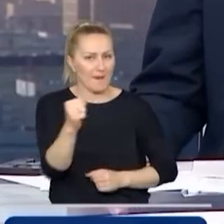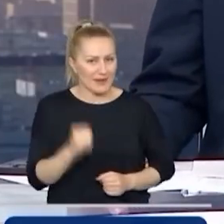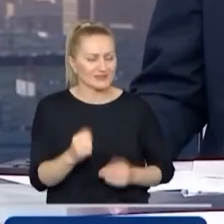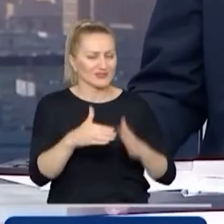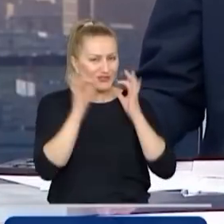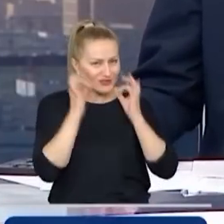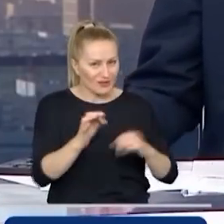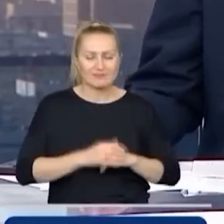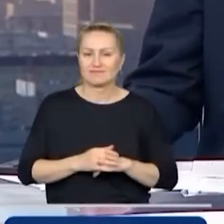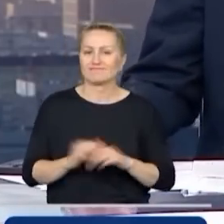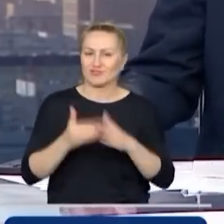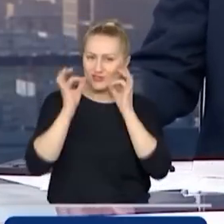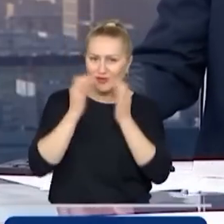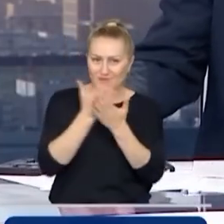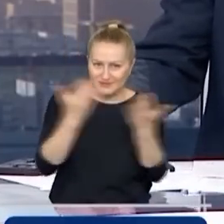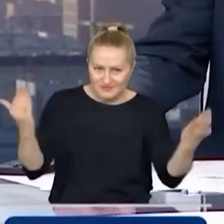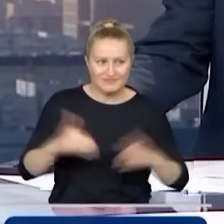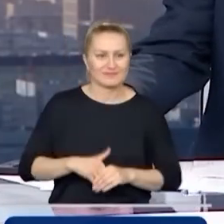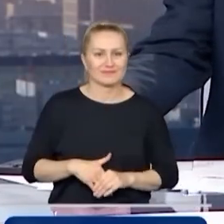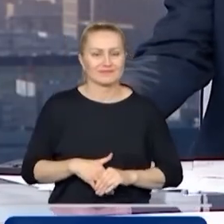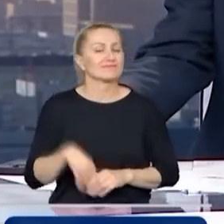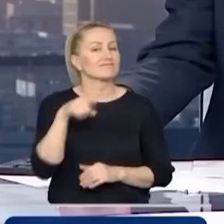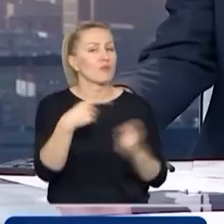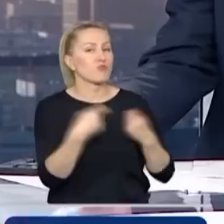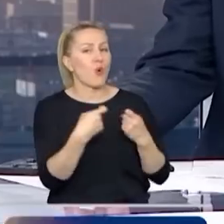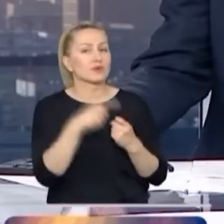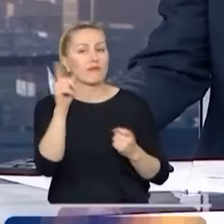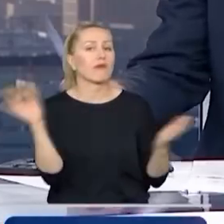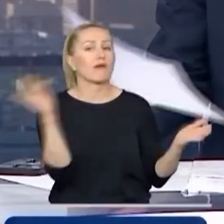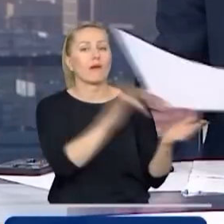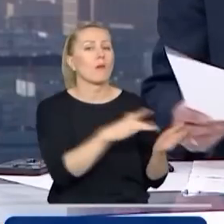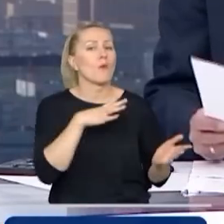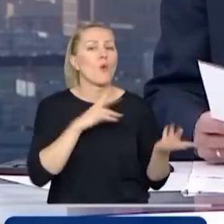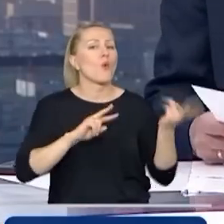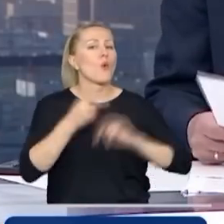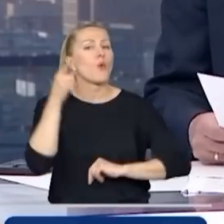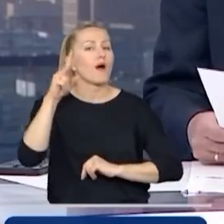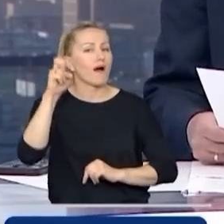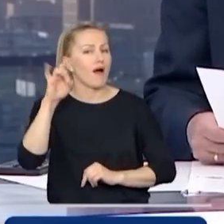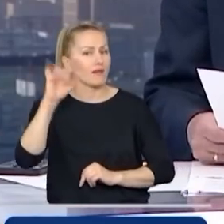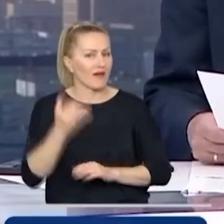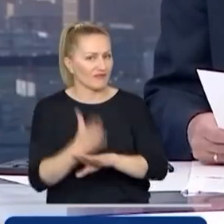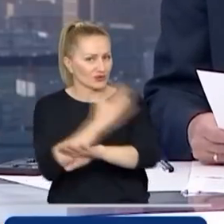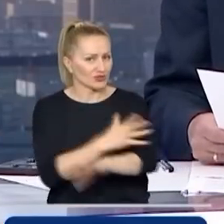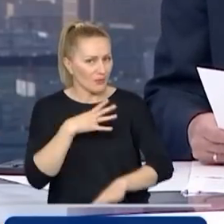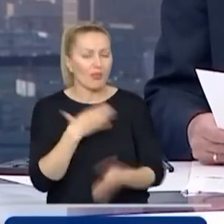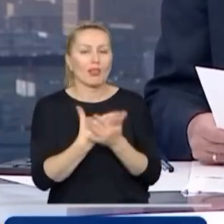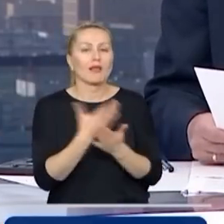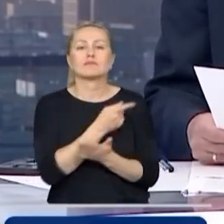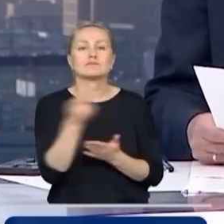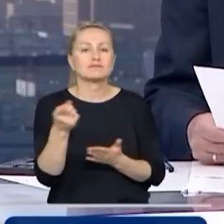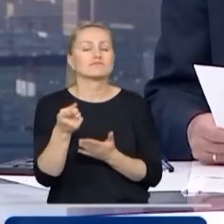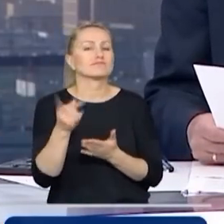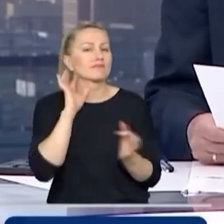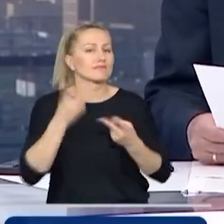Dzień dobry, panie doktorze, dzień dobry państwu. Ale do Brukseli przyjechał pan z Hagi, bo jak podają agencje, Narodowy